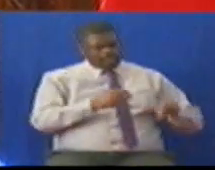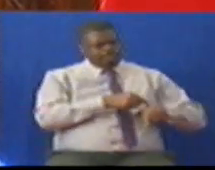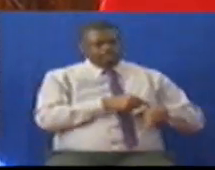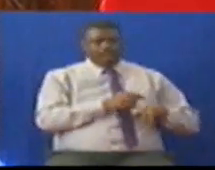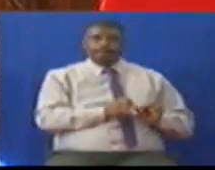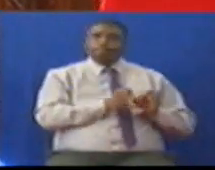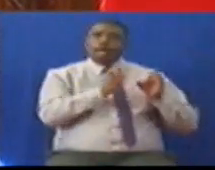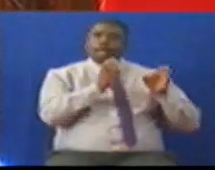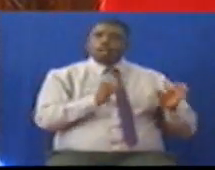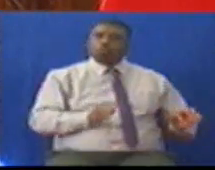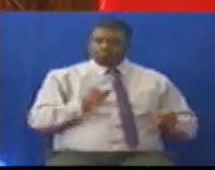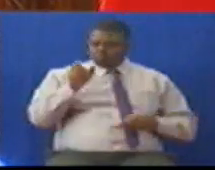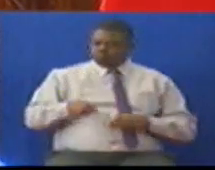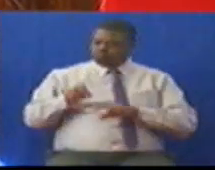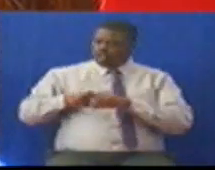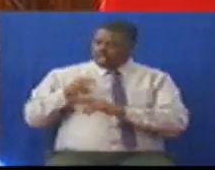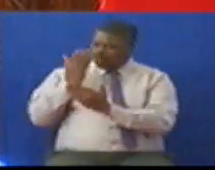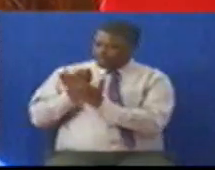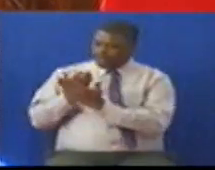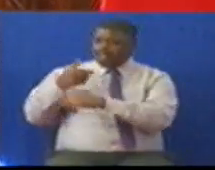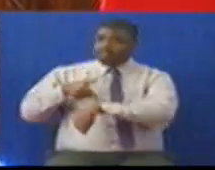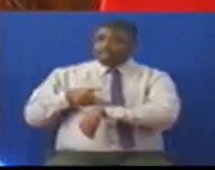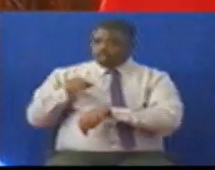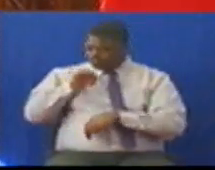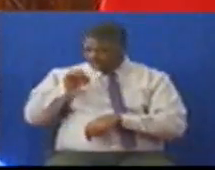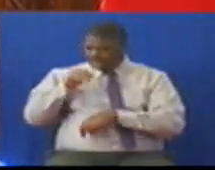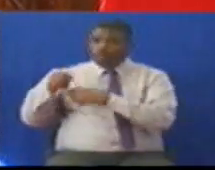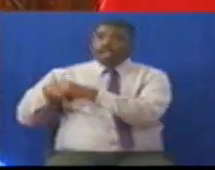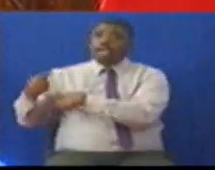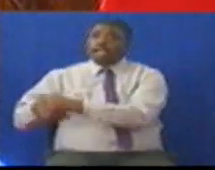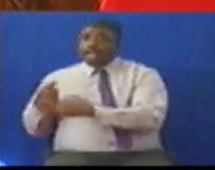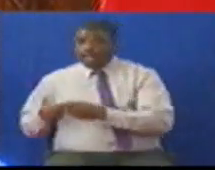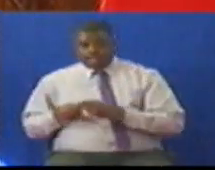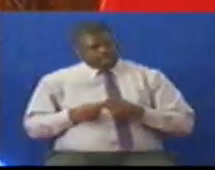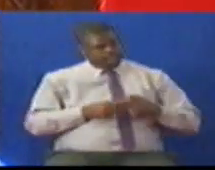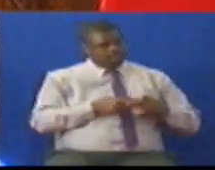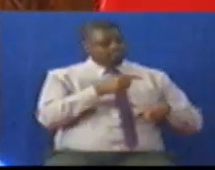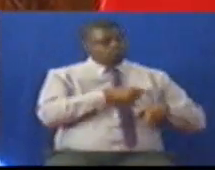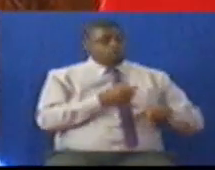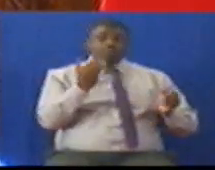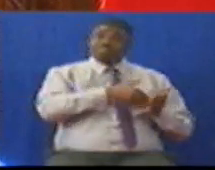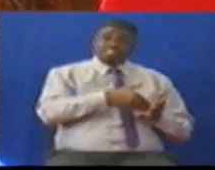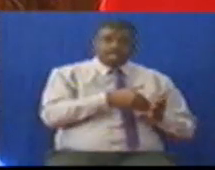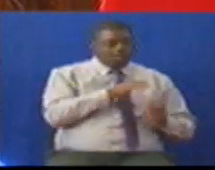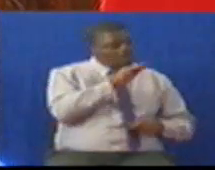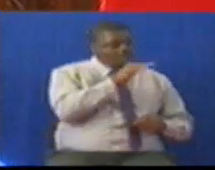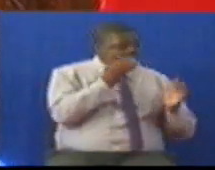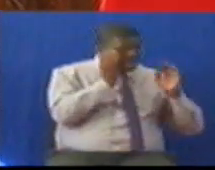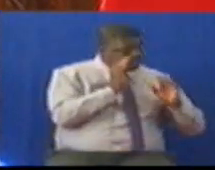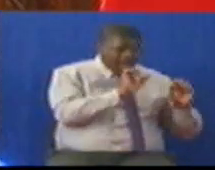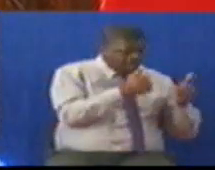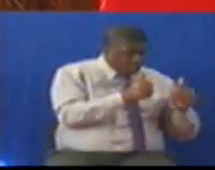wa mtuhumiwa kukaa mahabusu wakati upelelezi unaendelea. Muda huo ukifika bila upelelezi kukamilika, mtuhumiwa aachiwe kwa